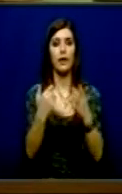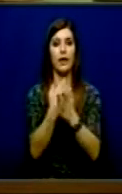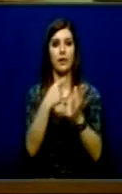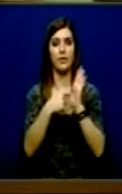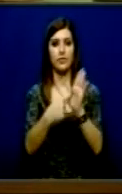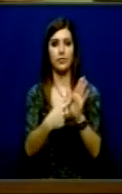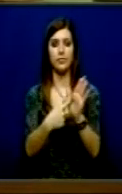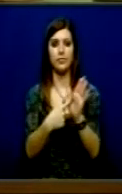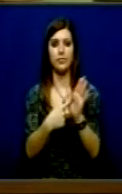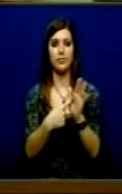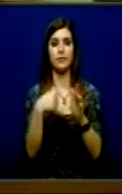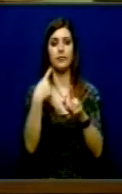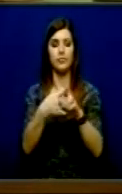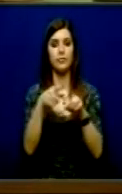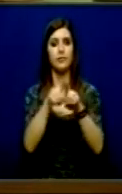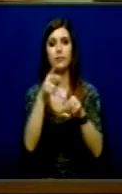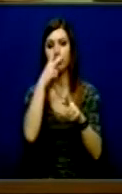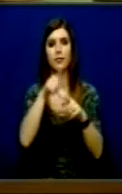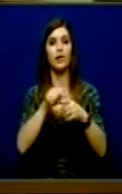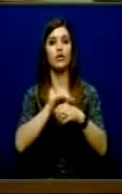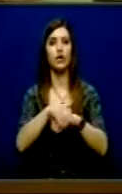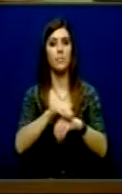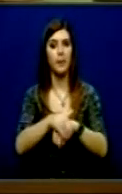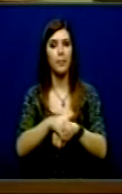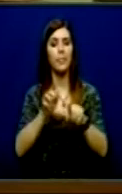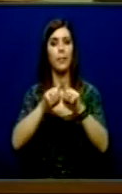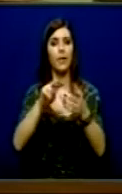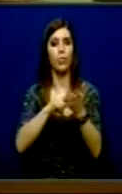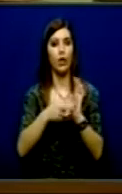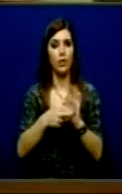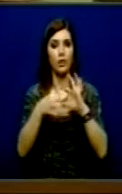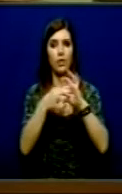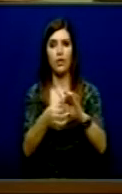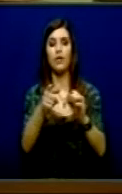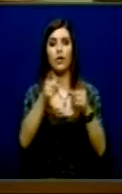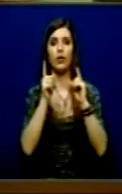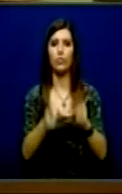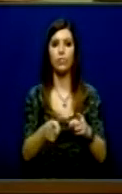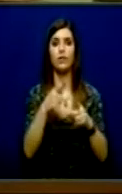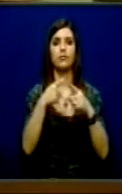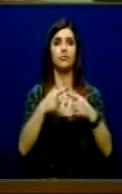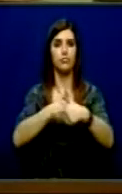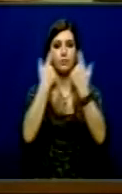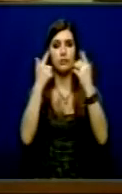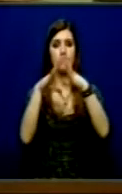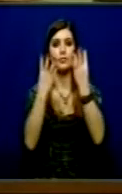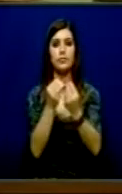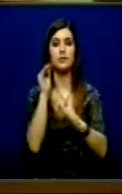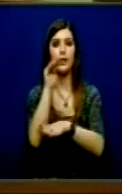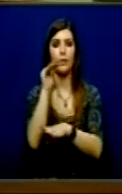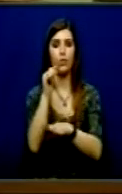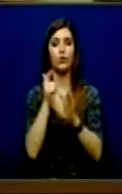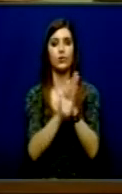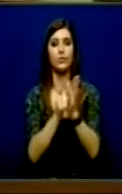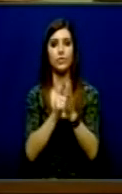tij dhe për atë se në shërbim të të cilave politika do të jetë e ka të domosdoshme të sqaroj raportin e vet me periudhat e